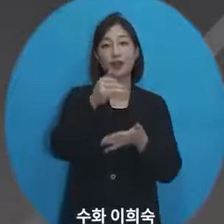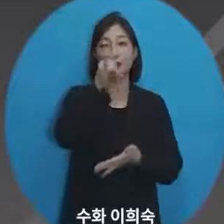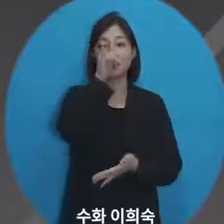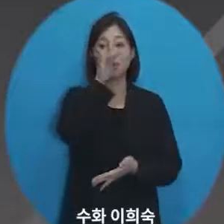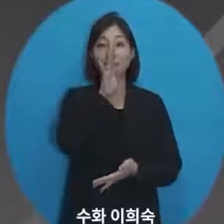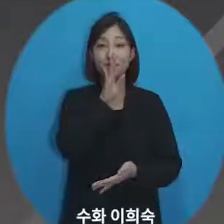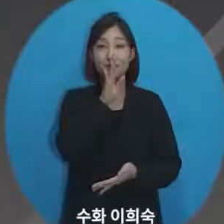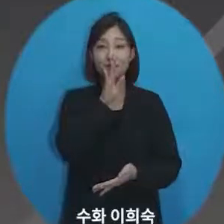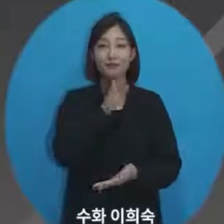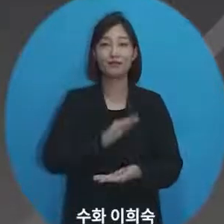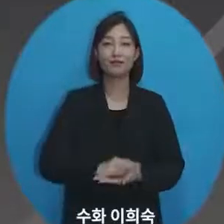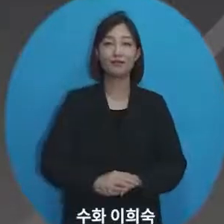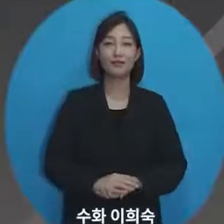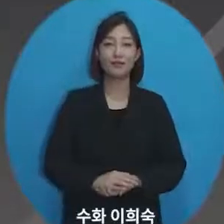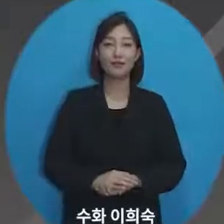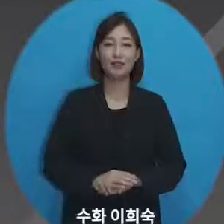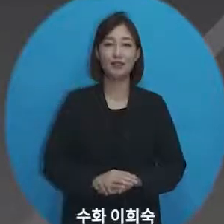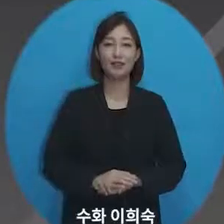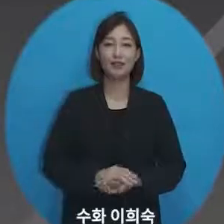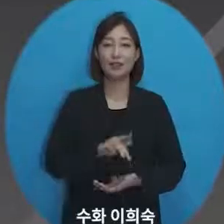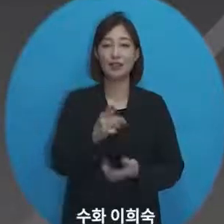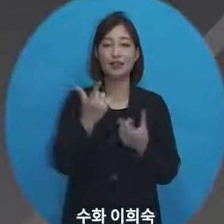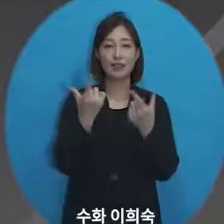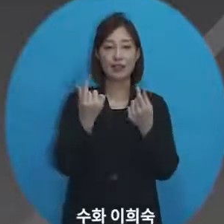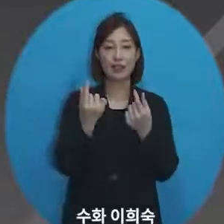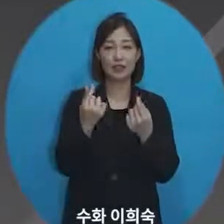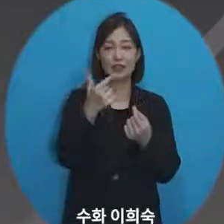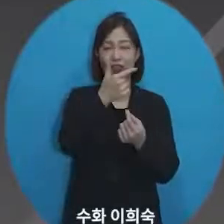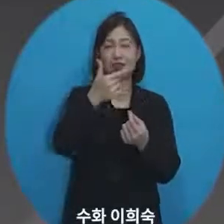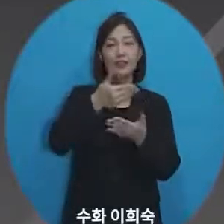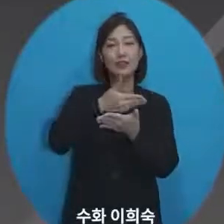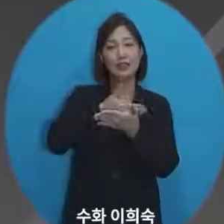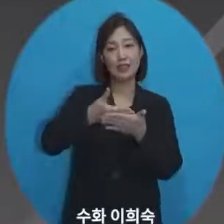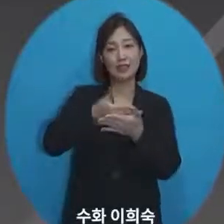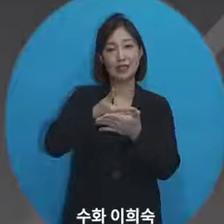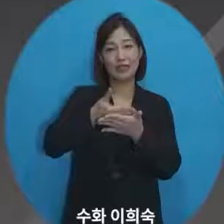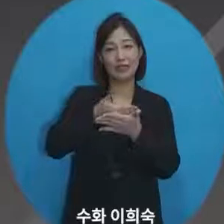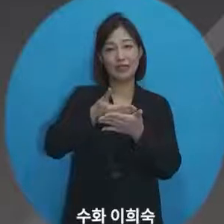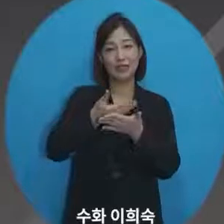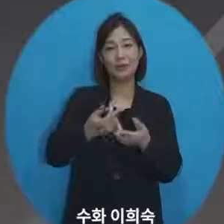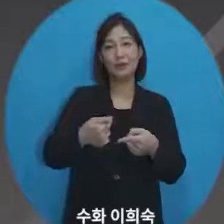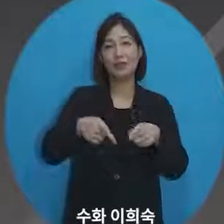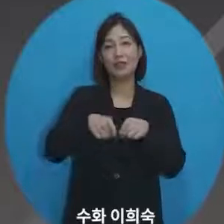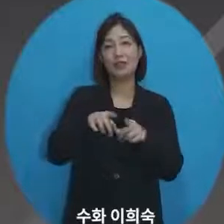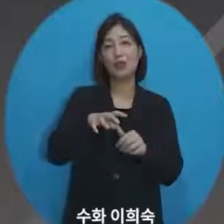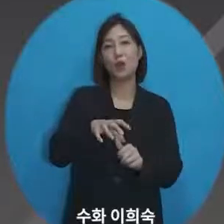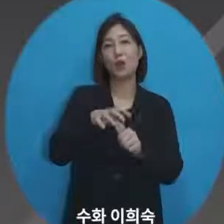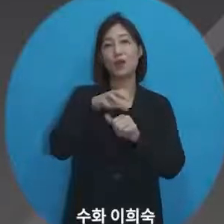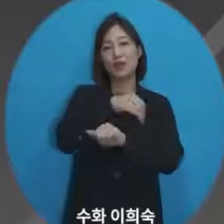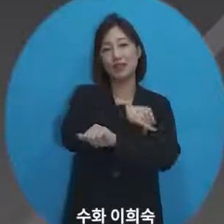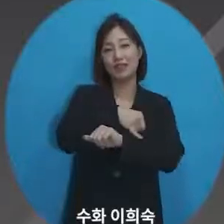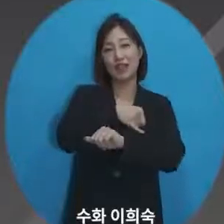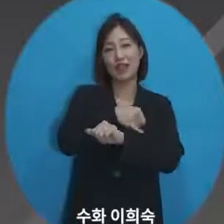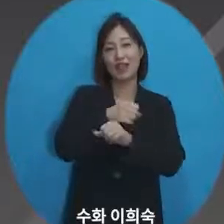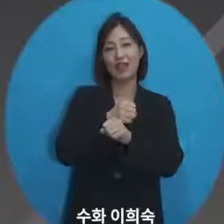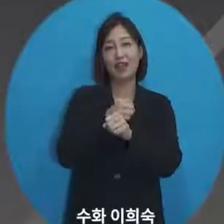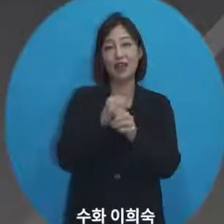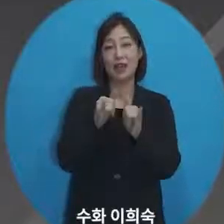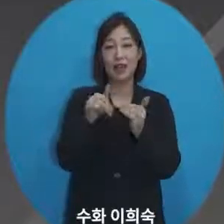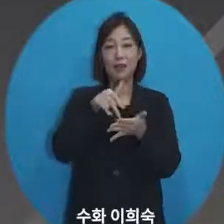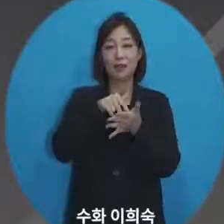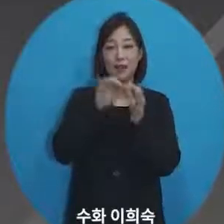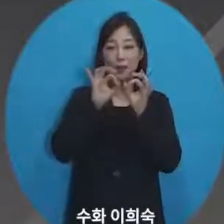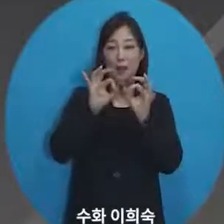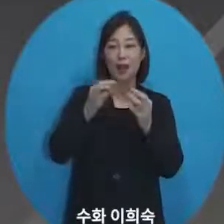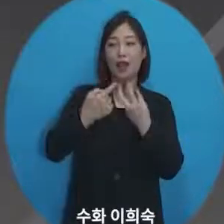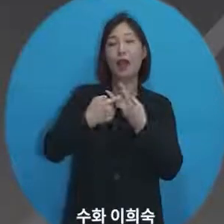남자, 여자 이제 기호가 있는 거를 알 수가 있는데 이 부분을 큰 그림으로 같이 활용을 했을 때